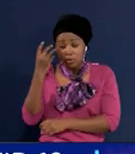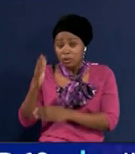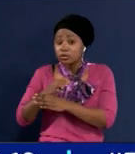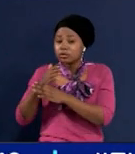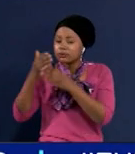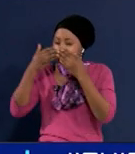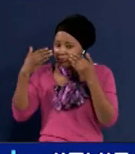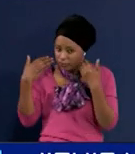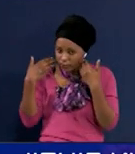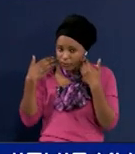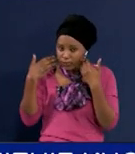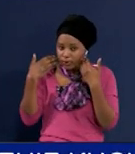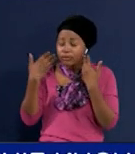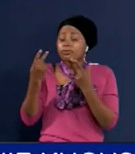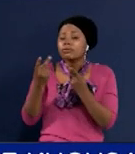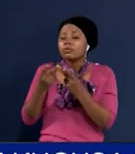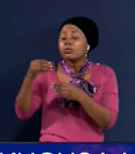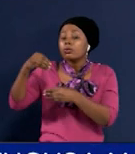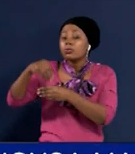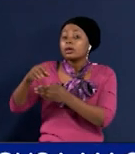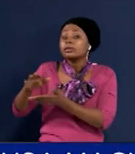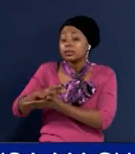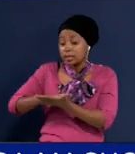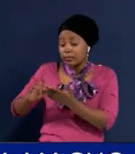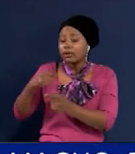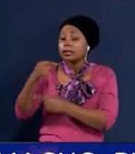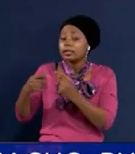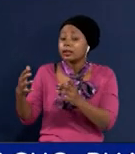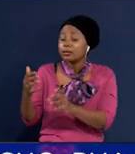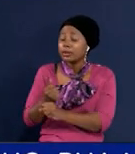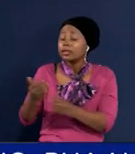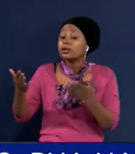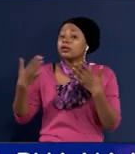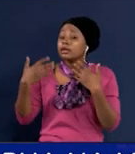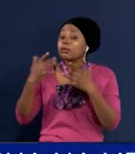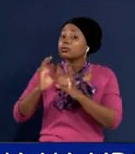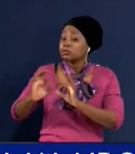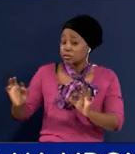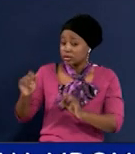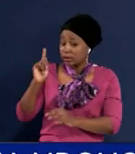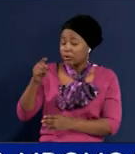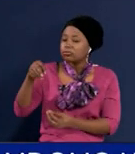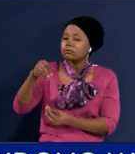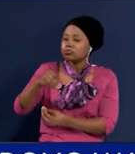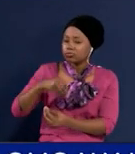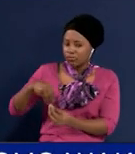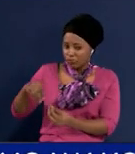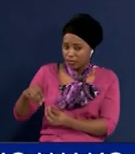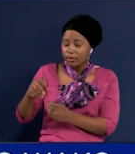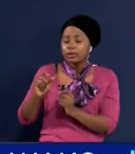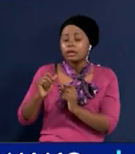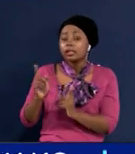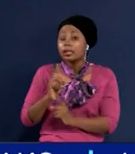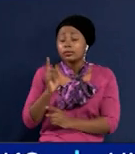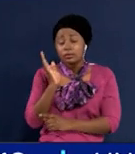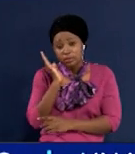na wamkarishe katika sehemu ambayo atakuwa anaendelea kupata hewa nzuri, hewa inayozunguka, lakini